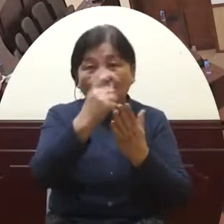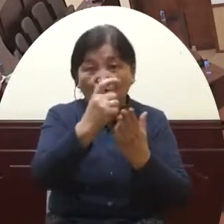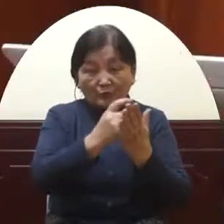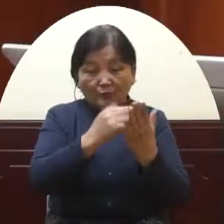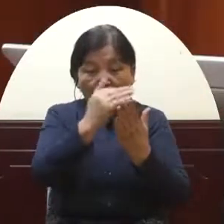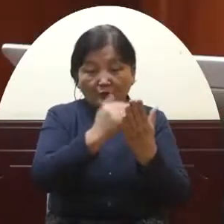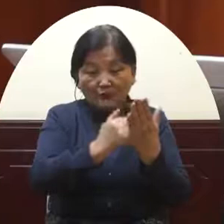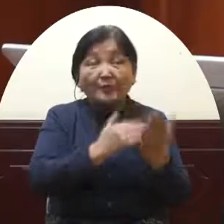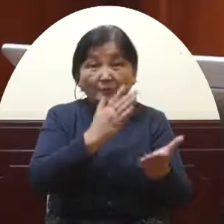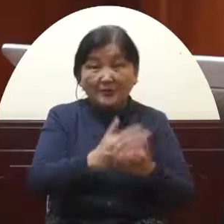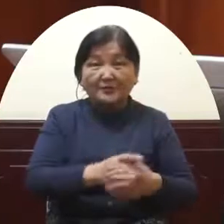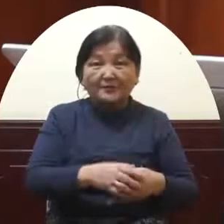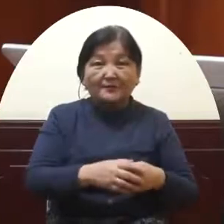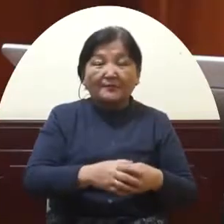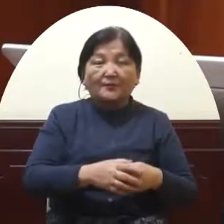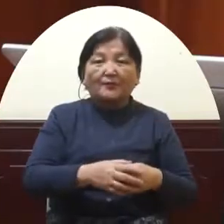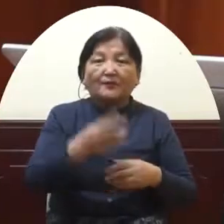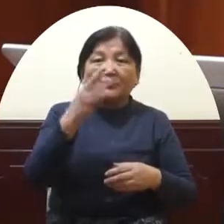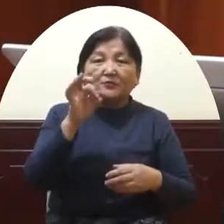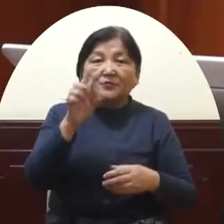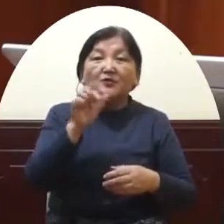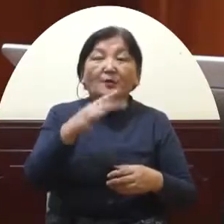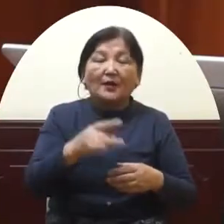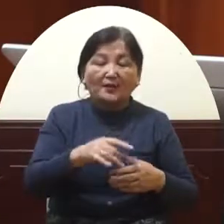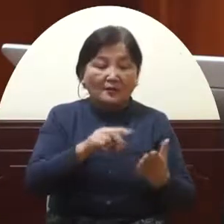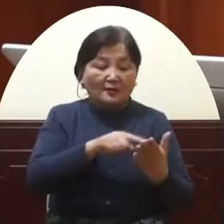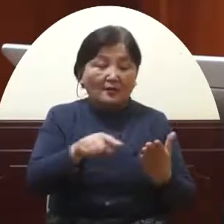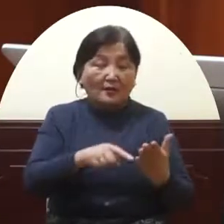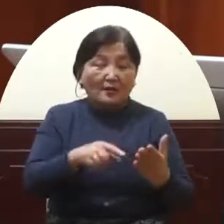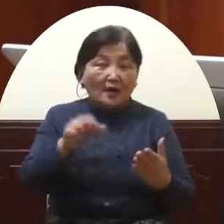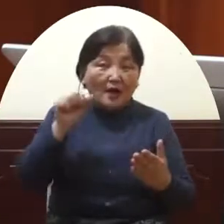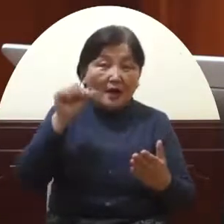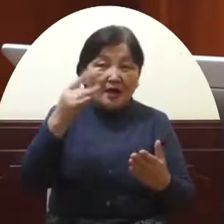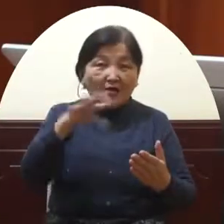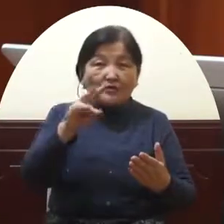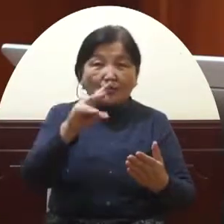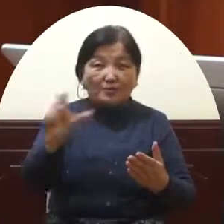энэ их сурвалж ийн бичсэнгүй уучлаарай. Ард түмнээ сонсъё гэдэг